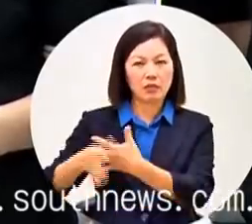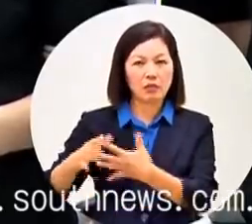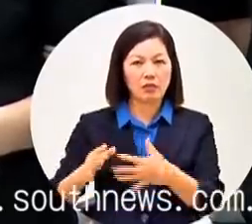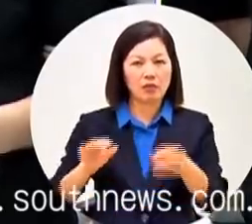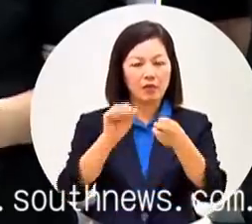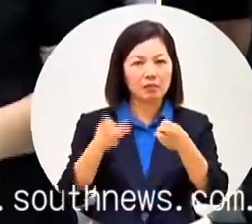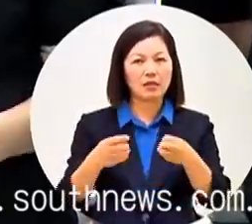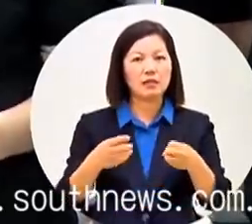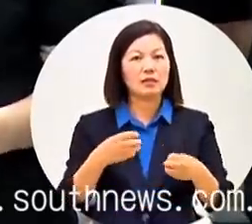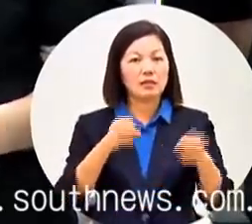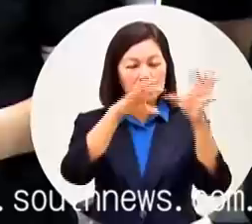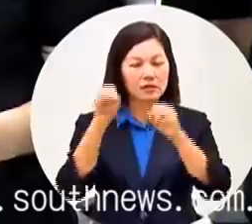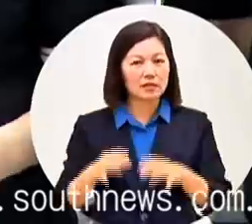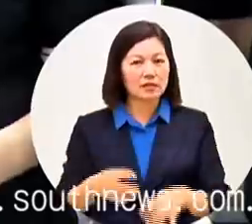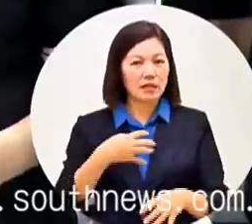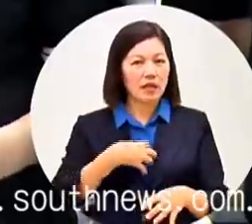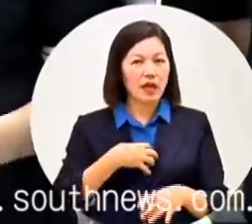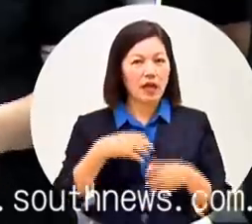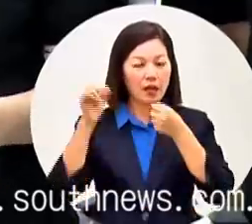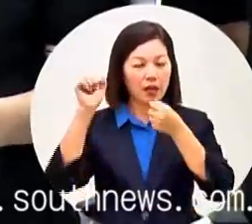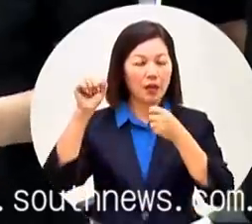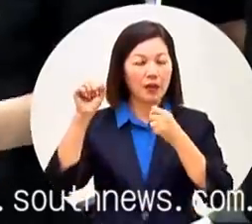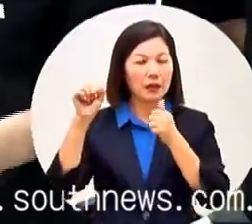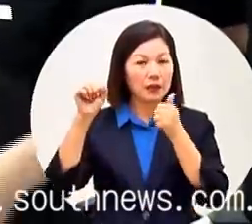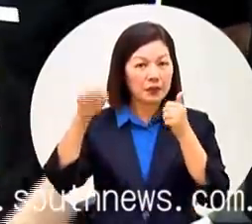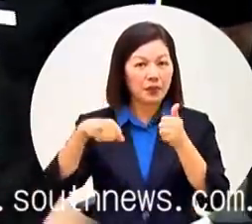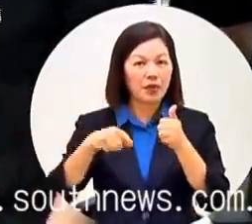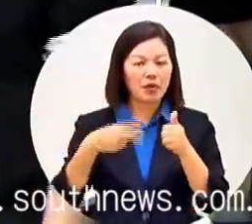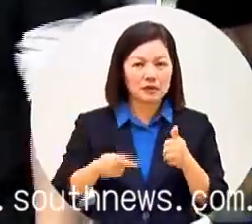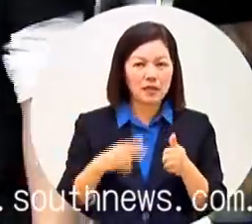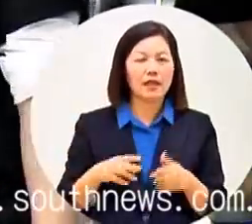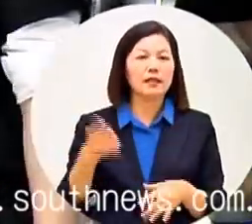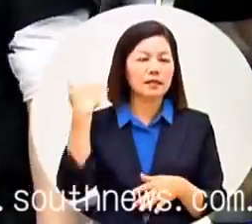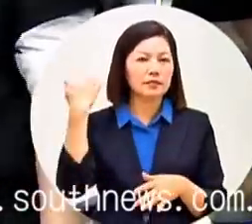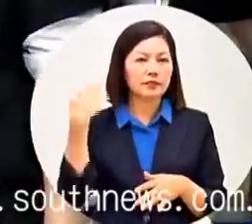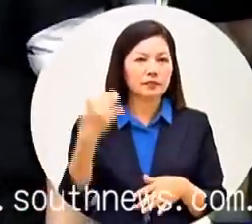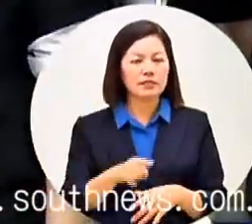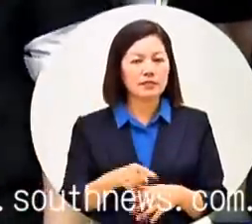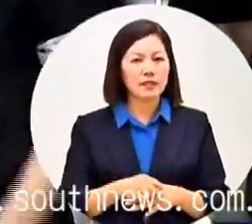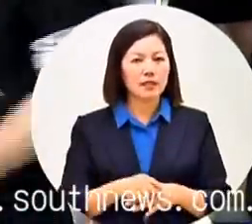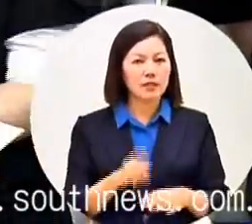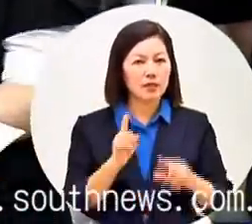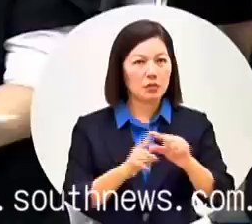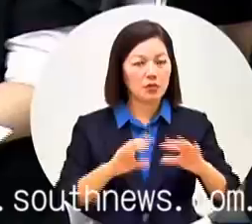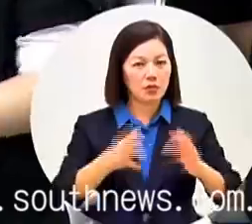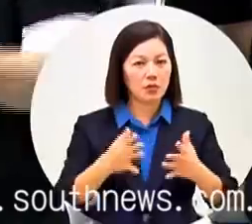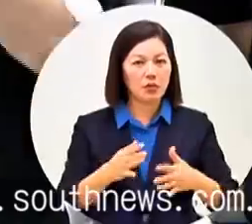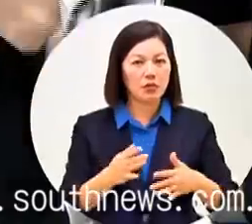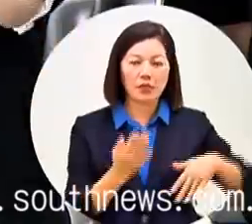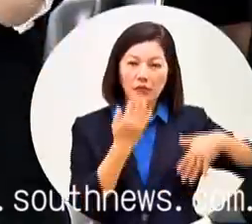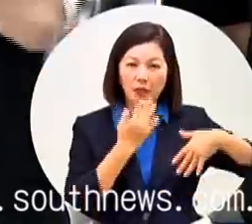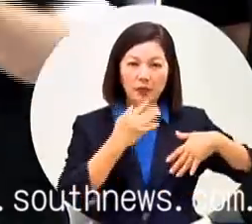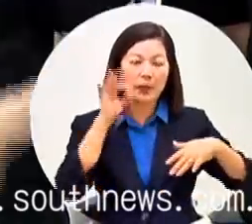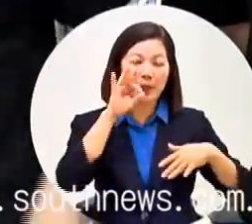还是没有。甚至最近观光局讲的中国熊猫这件事情也无疾而终。难怪台湾人民、高